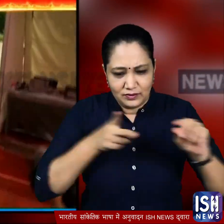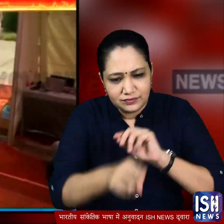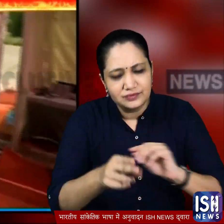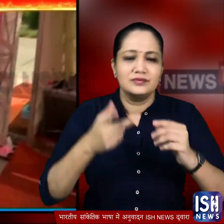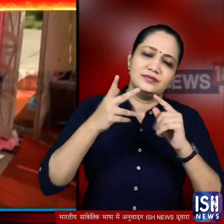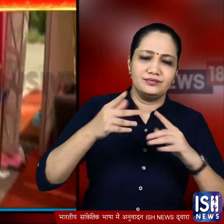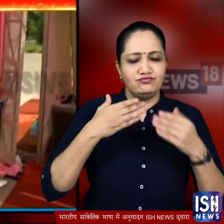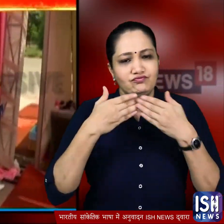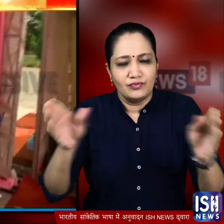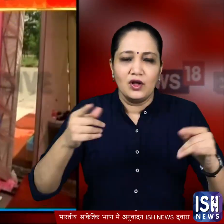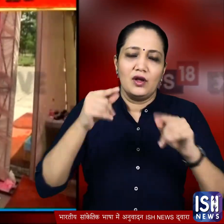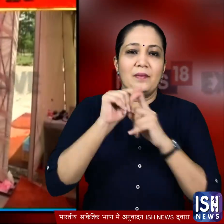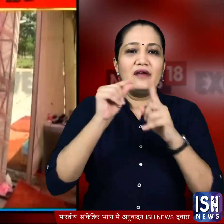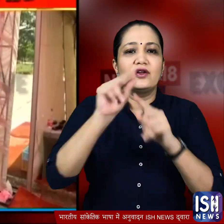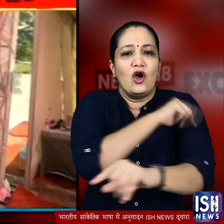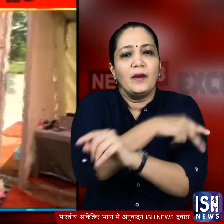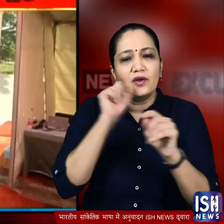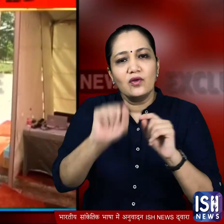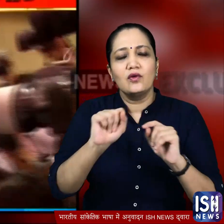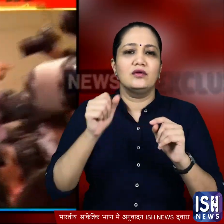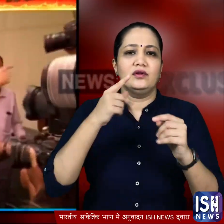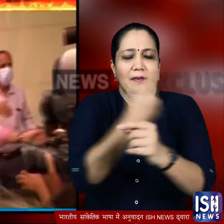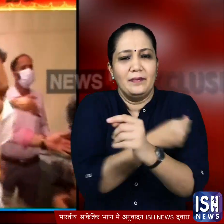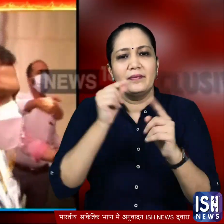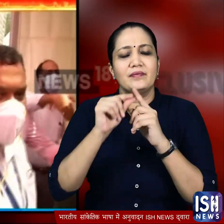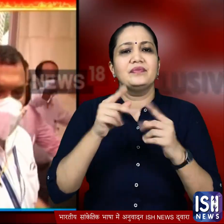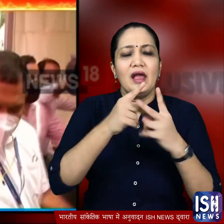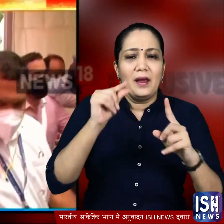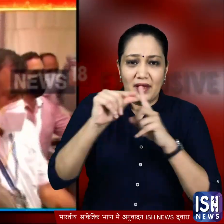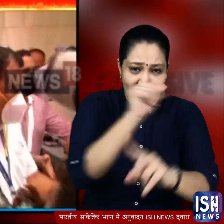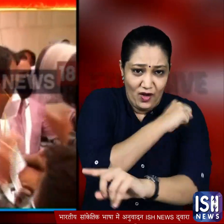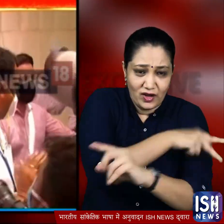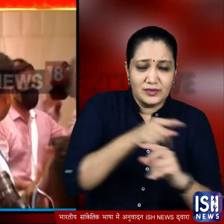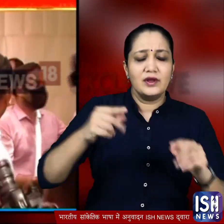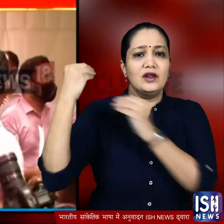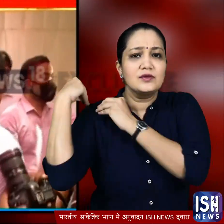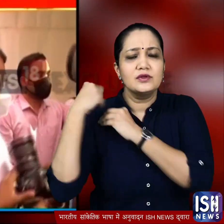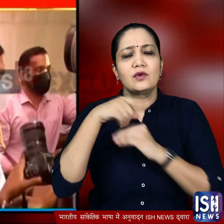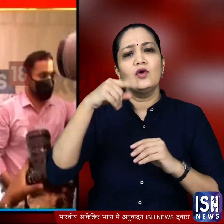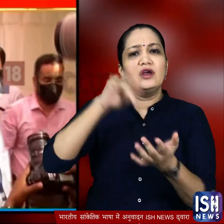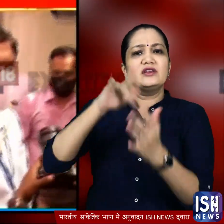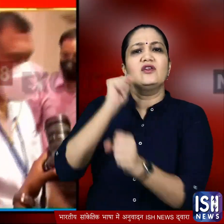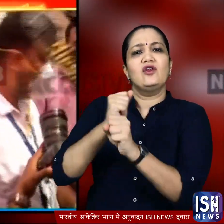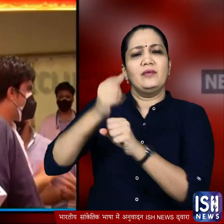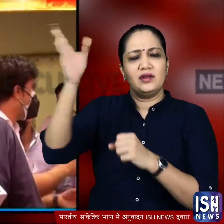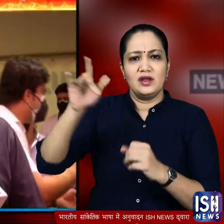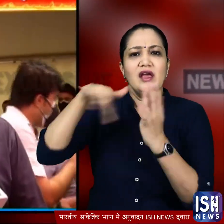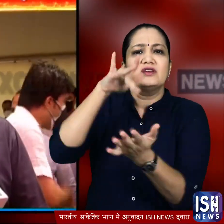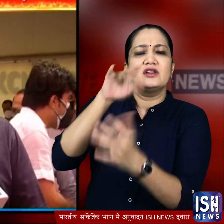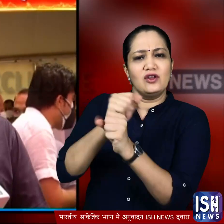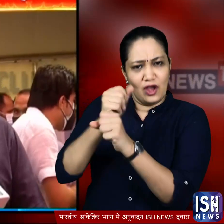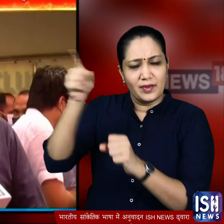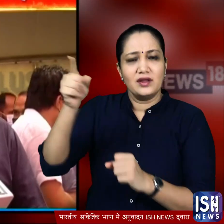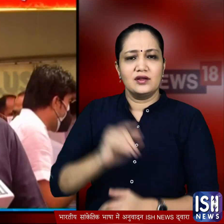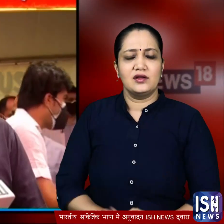अस्पताल के ड्राइव थ्रू वैक्सीनेशन सेंटर का उद्घाटन किया। निजी अस्पतालों को वैक्सीन देने की जिम्मेदारी उन्होंने केंद्र पर डाल दी। केंद्र सरकार से